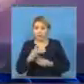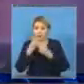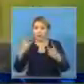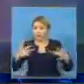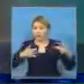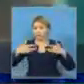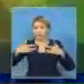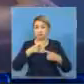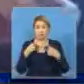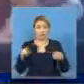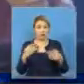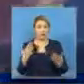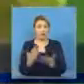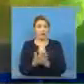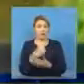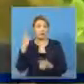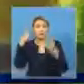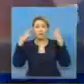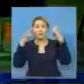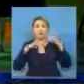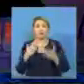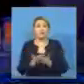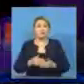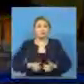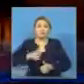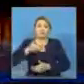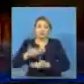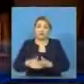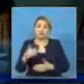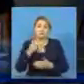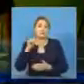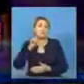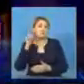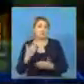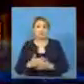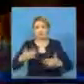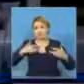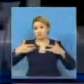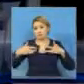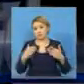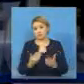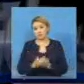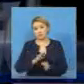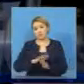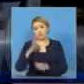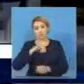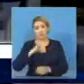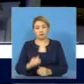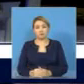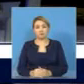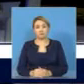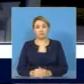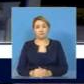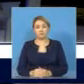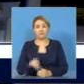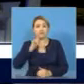бұл. Ерекшелігі де сонда өнер әлеміне енді қадам басқан жас әртістердің басын қосқан қойылым болды. Бұл жастардың комедиясы,